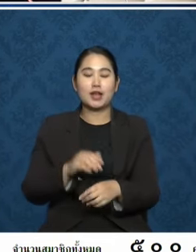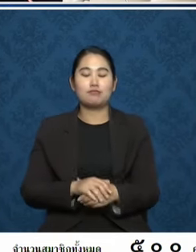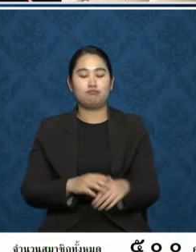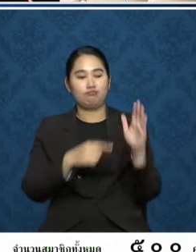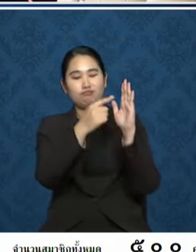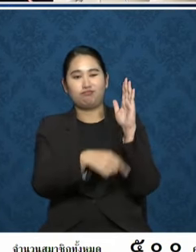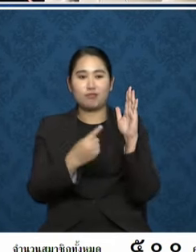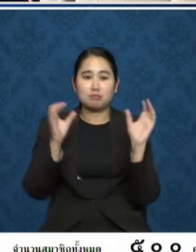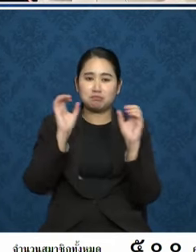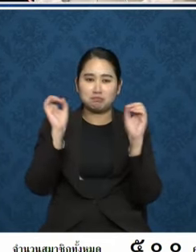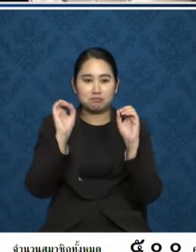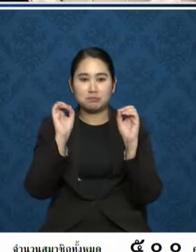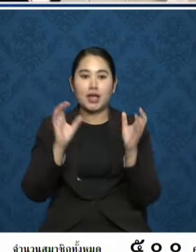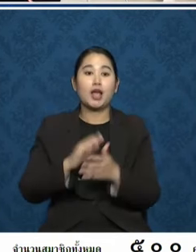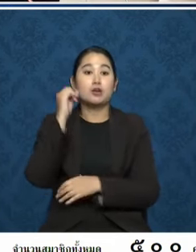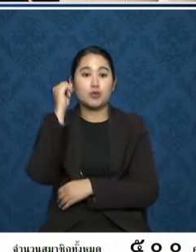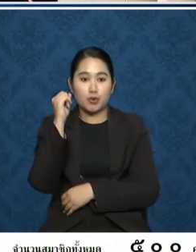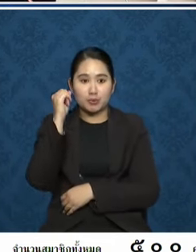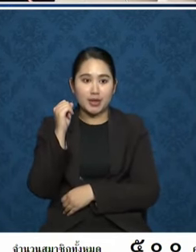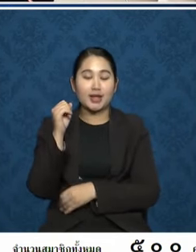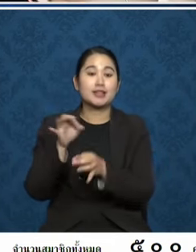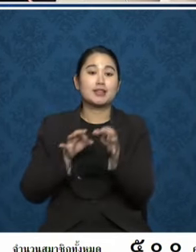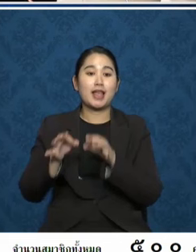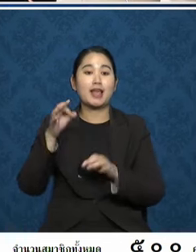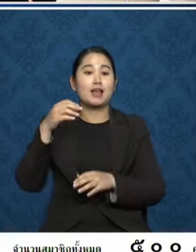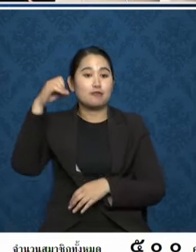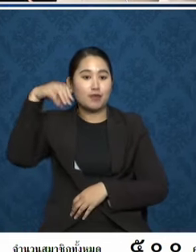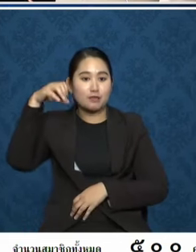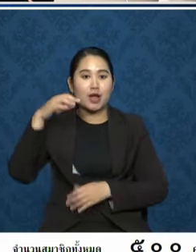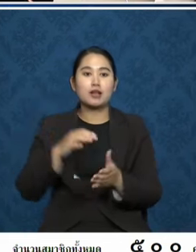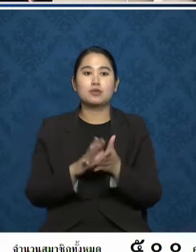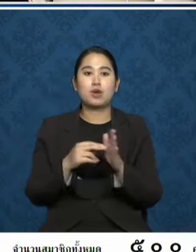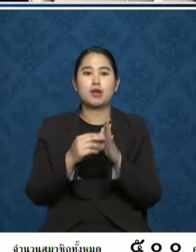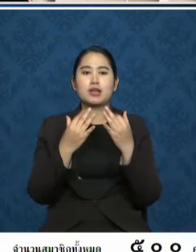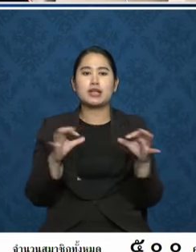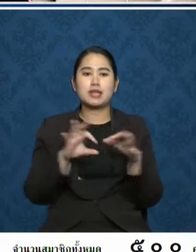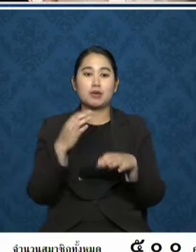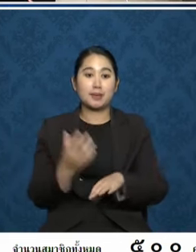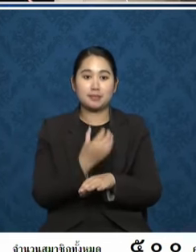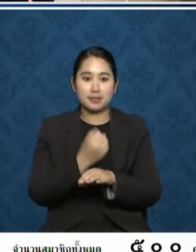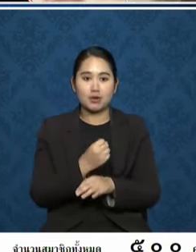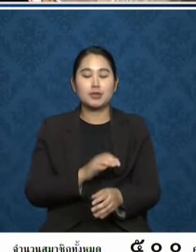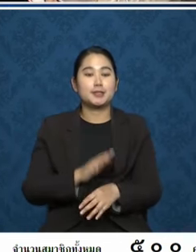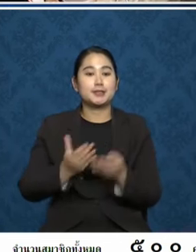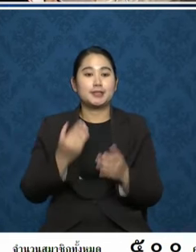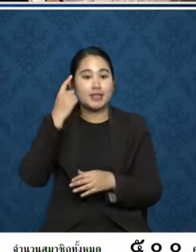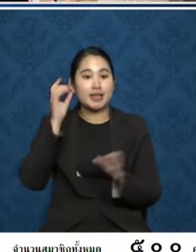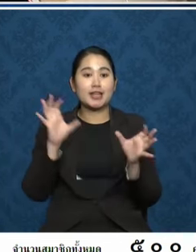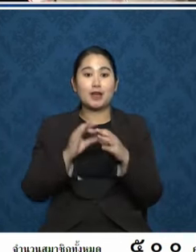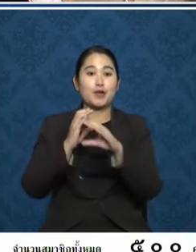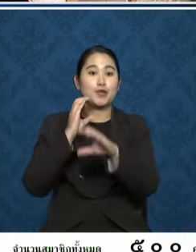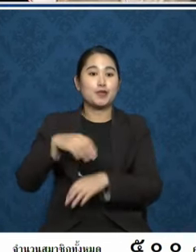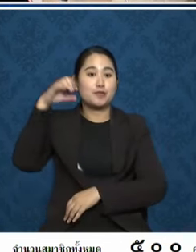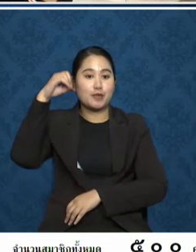ูมต่างจงวัด นะครับ การที่ใช้รถเม700 ditesแนเนองจากความต่อเนององสารประทานหรแ้กระทงไเดีเรรไฟฟ้าเพื่รถ